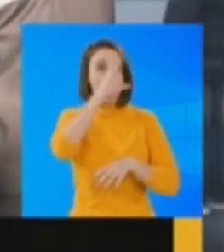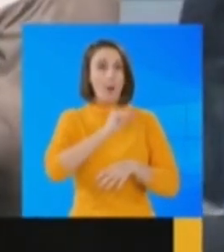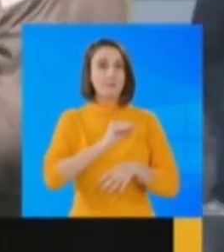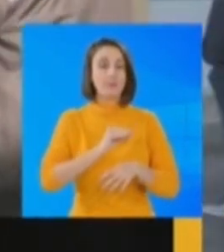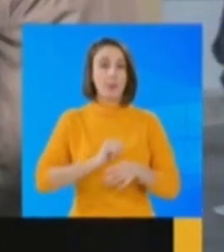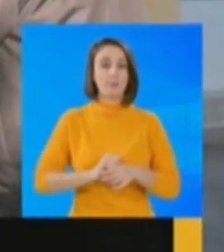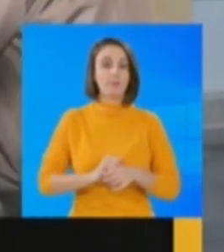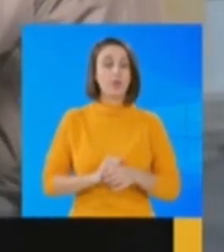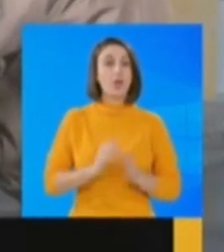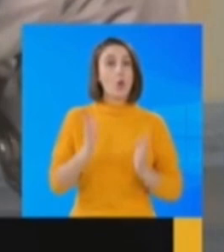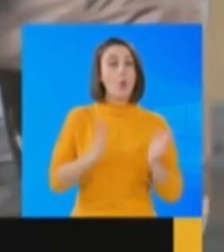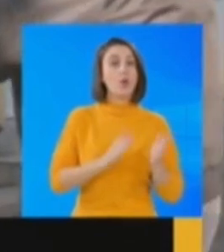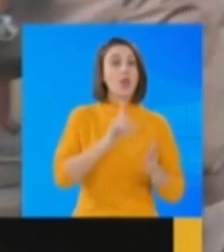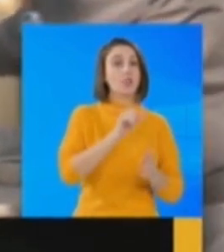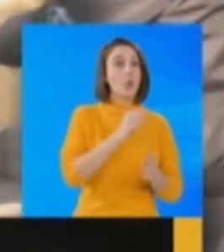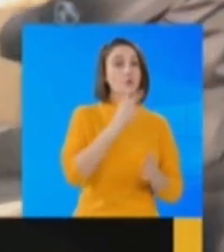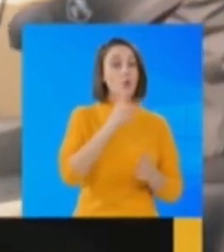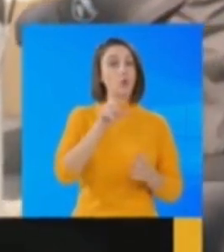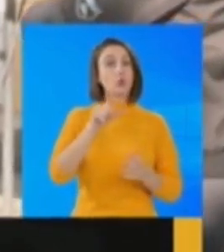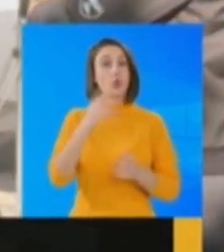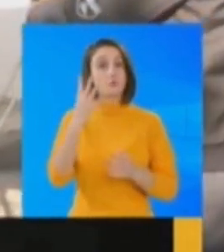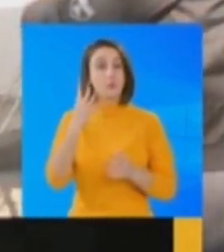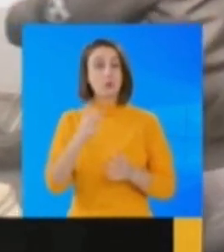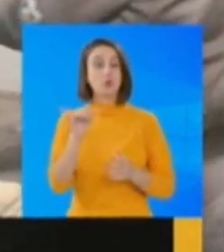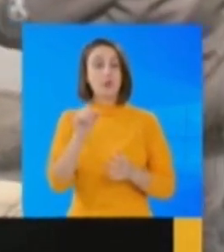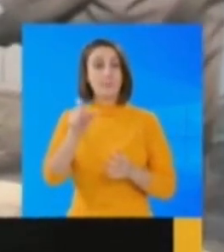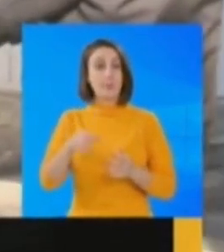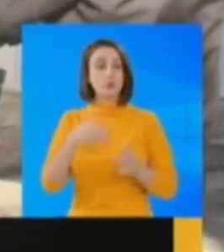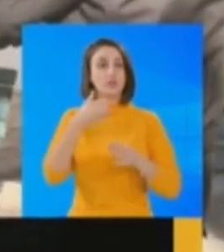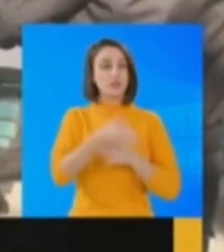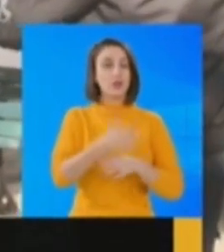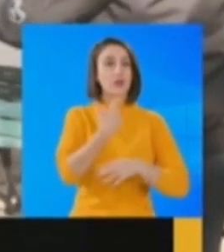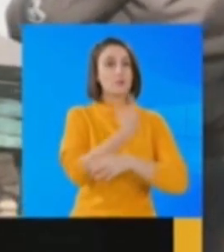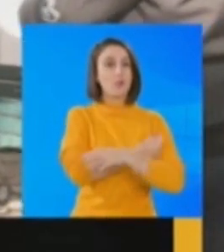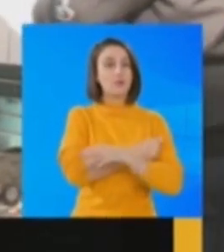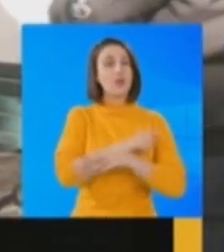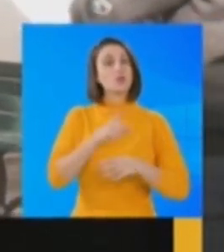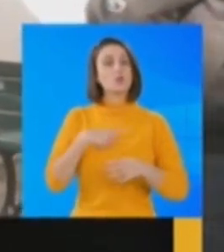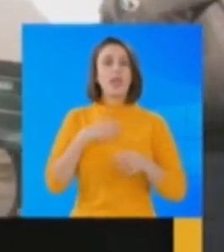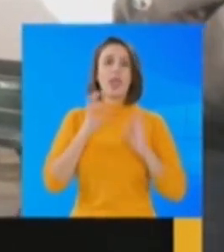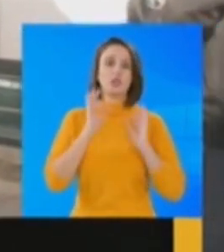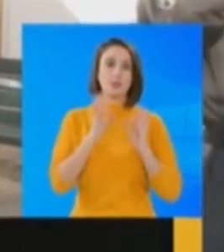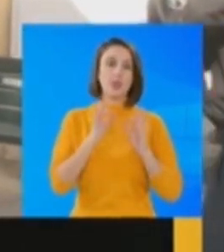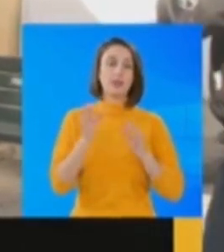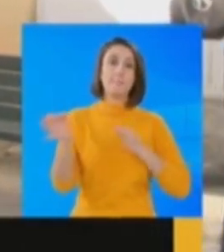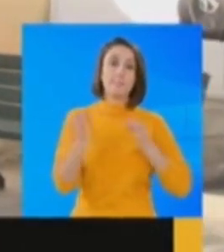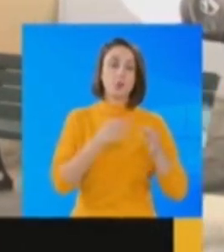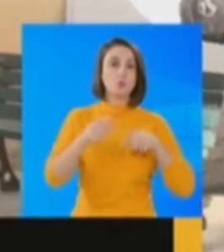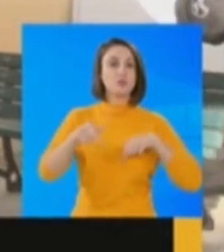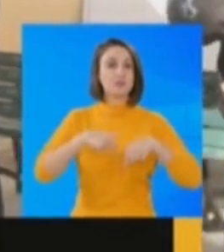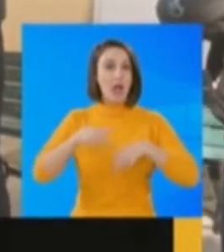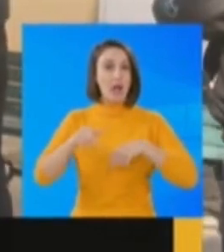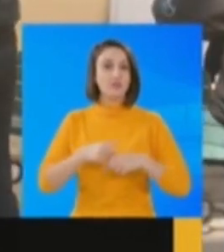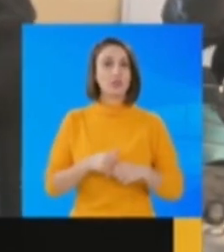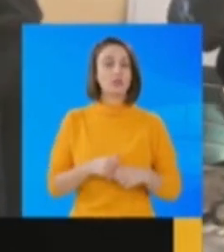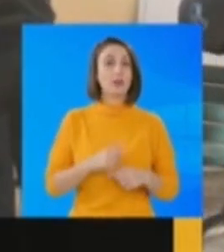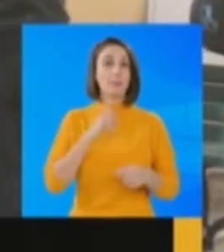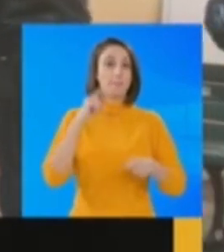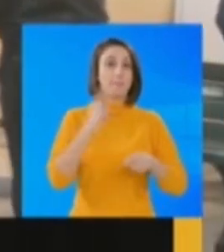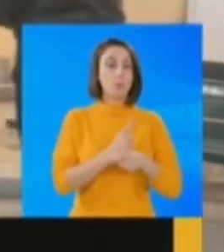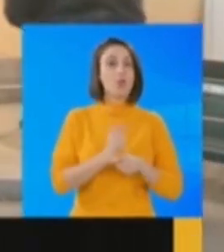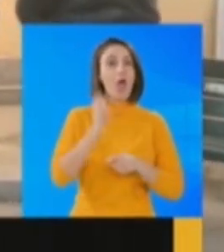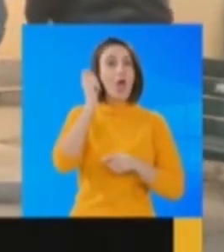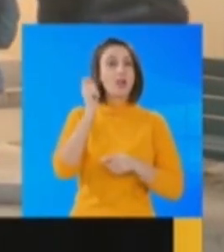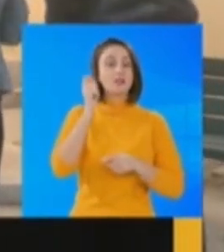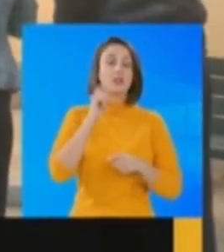24. Între orele 22 și 24, persoanele care se îndreaptă spre centrul de vaccinare Buftea sunt exceptate de restricțiile de trafic